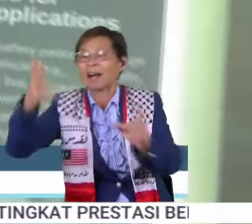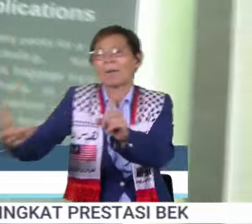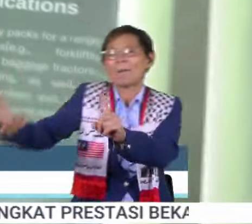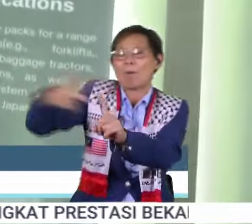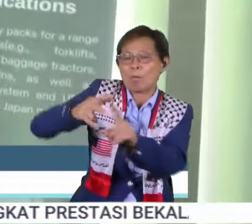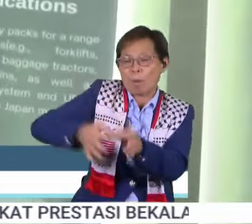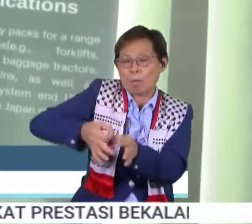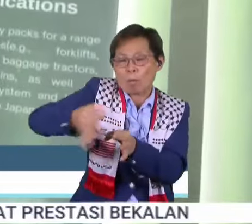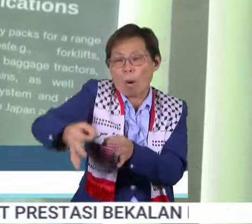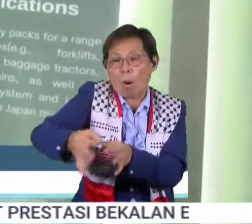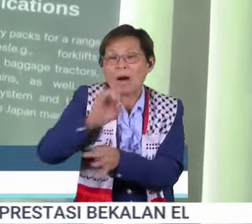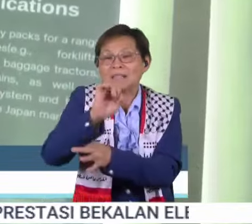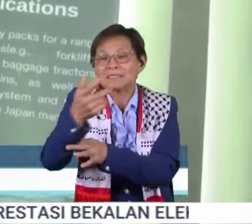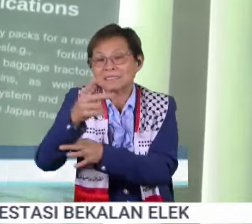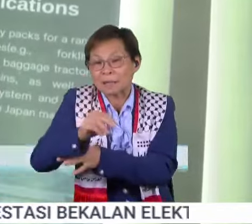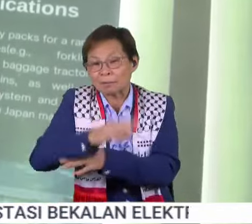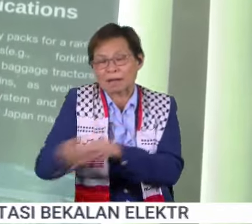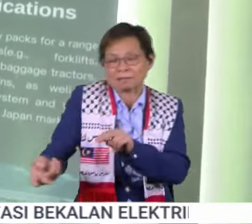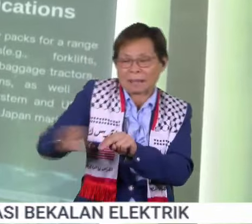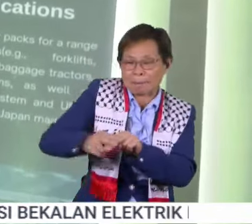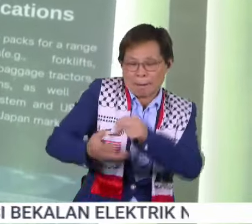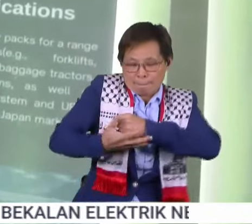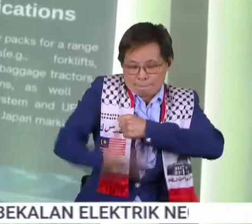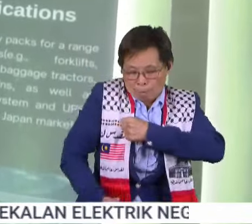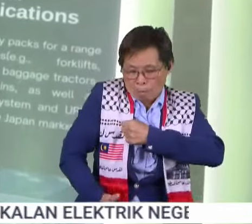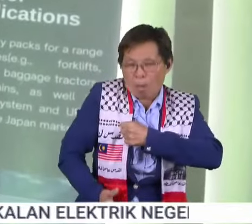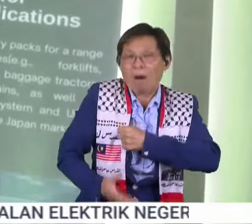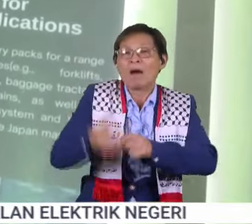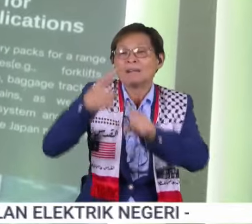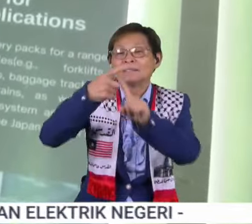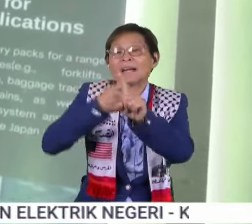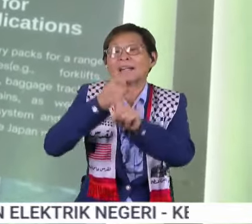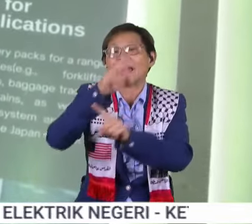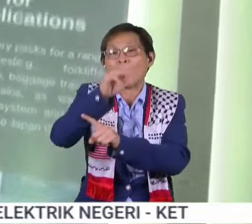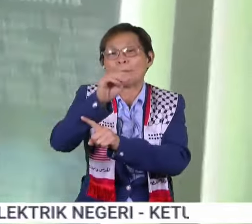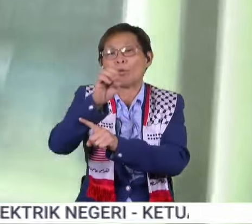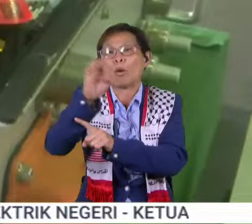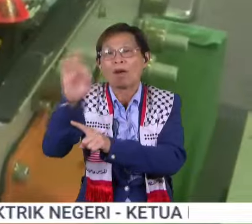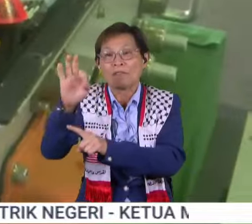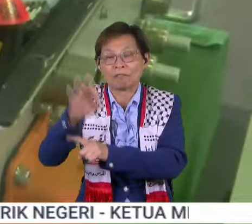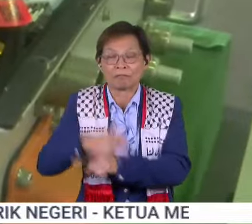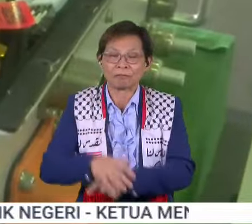akan memohon lanjutan skim tersebut dan tambahan peruntukan daripada Kementerian Keuangan.